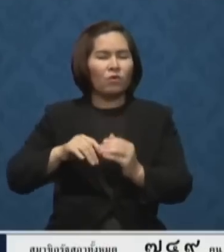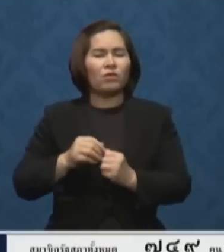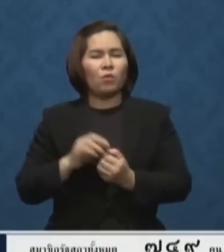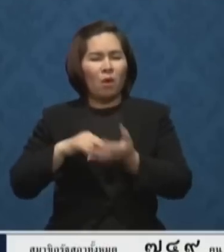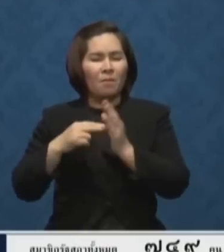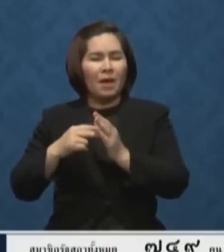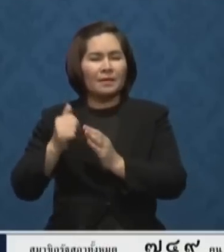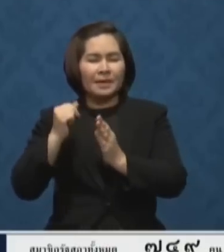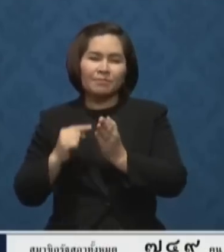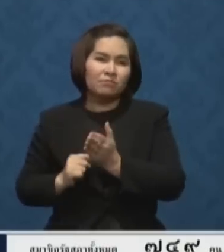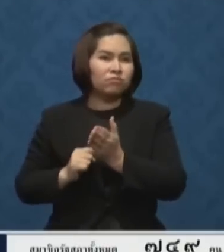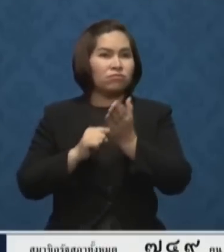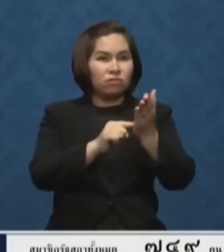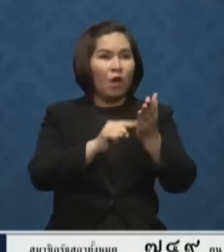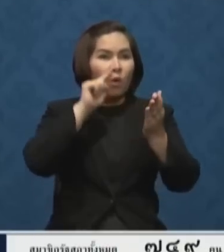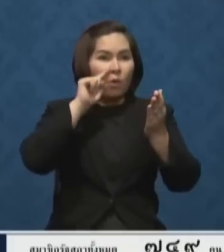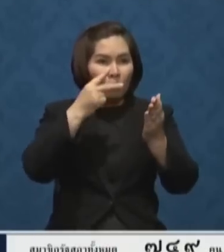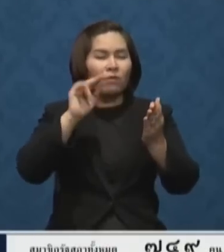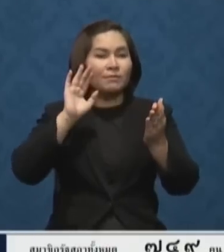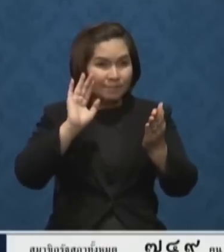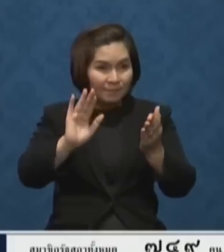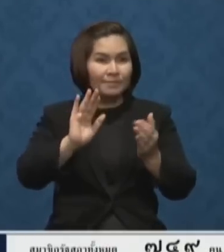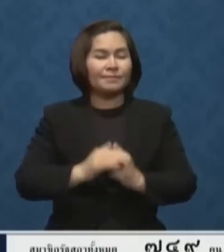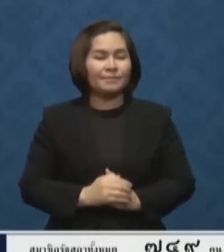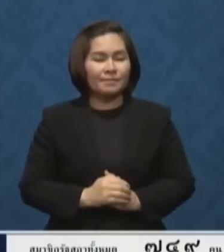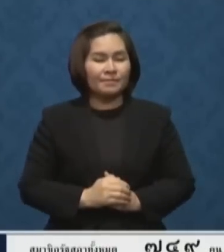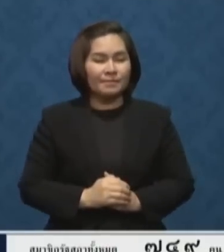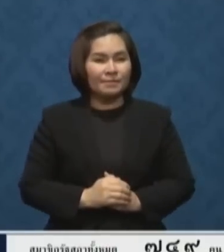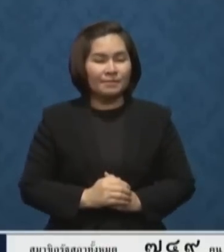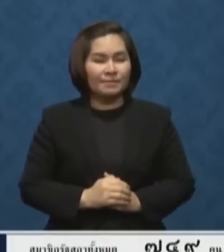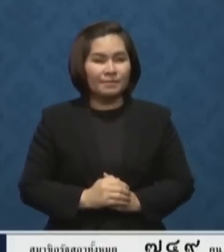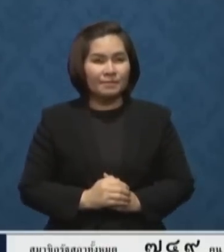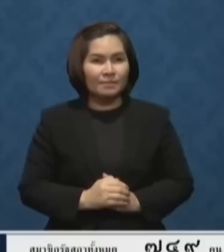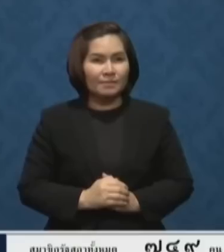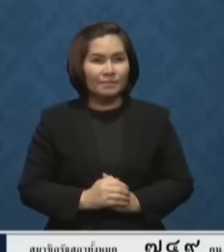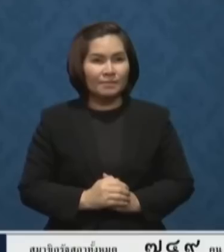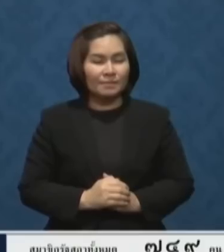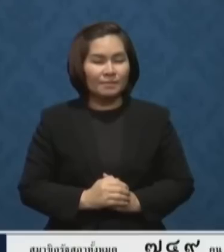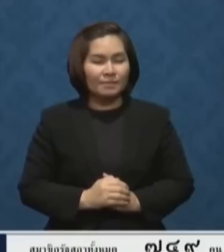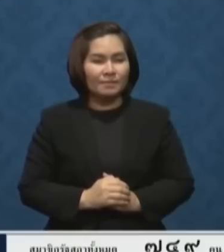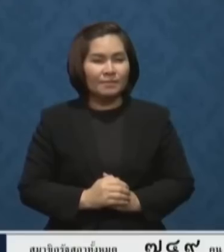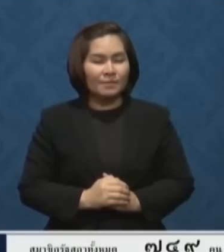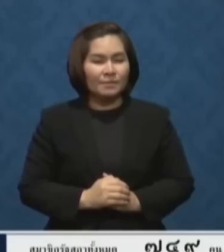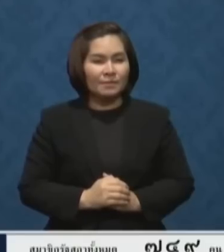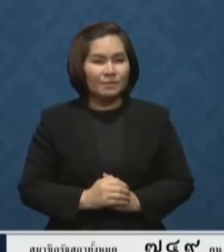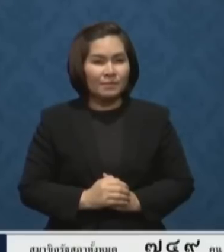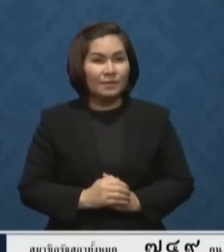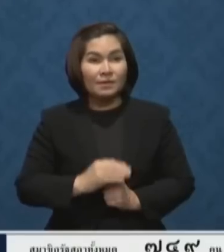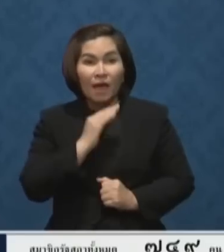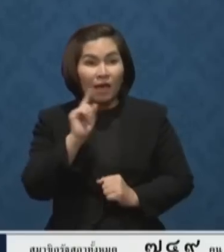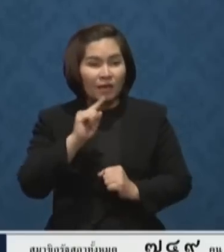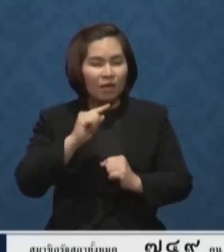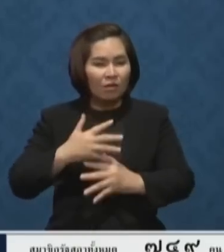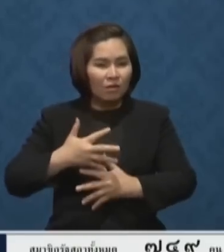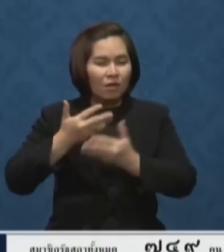การเช่นเดีวกันขึนเสนออีกในสมยประชุมเดีวกันเว้นแต่ยัตติที่ยังมีได้